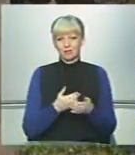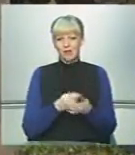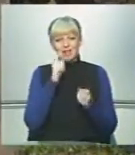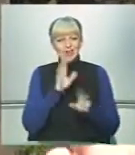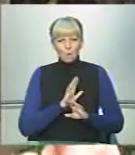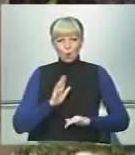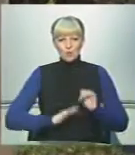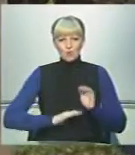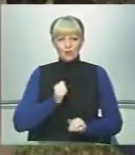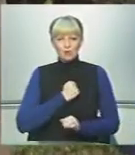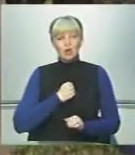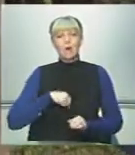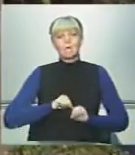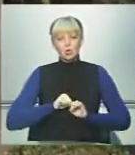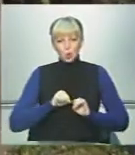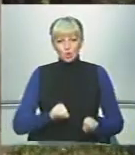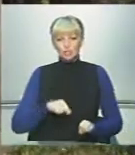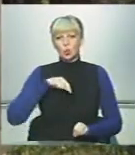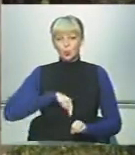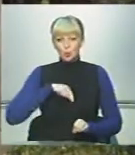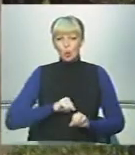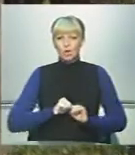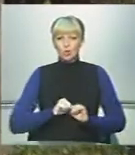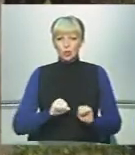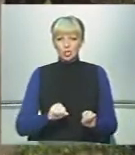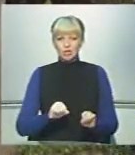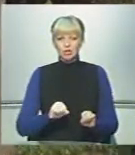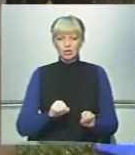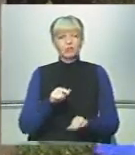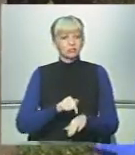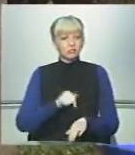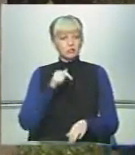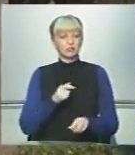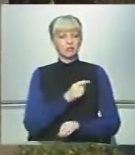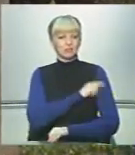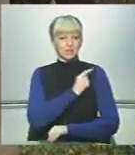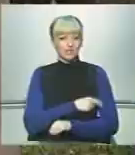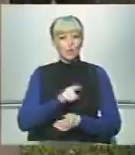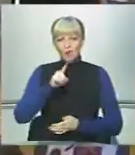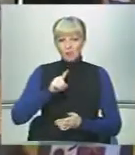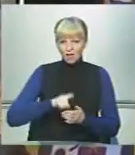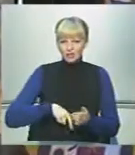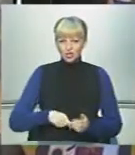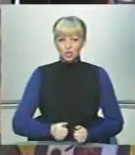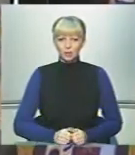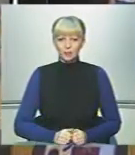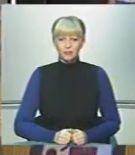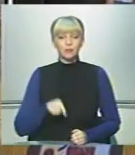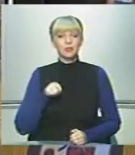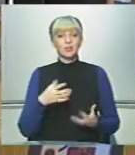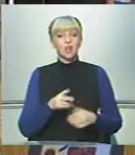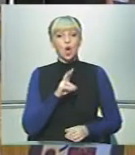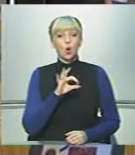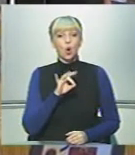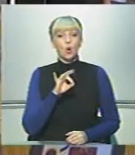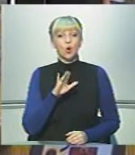Непогана професія військова, патріотична, да, дух такий патріотичний, ти себе відчуваєш таким більш сильнішим, більш впевненішим. А це вже